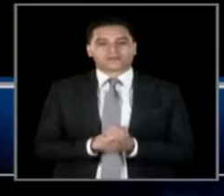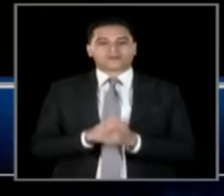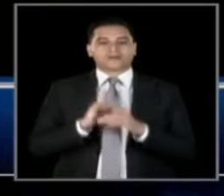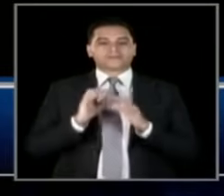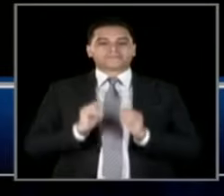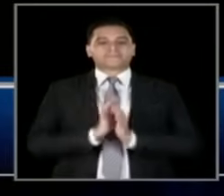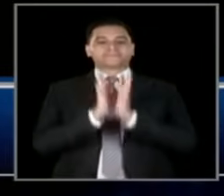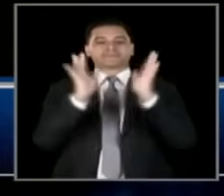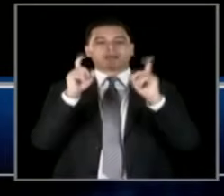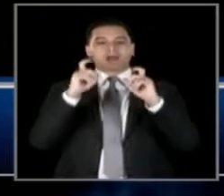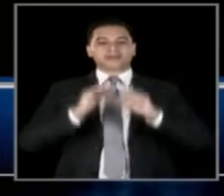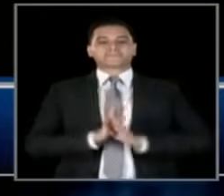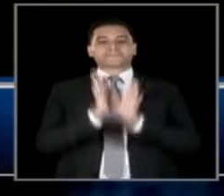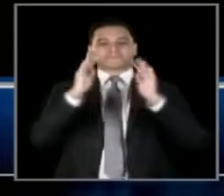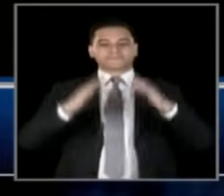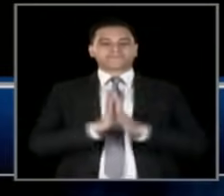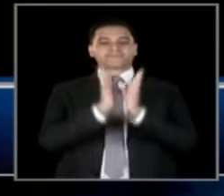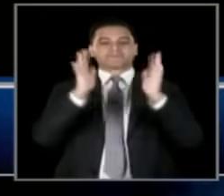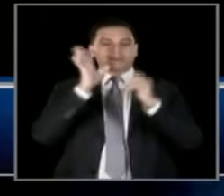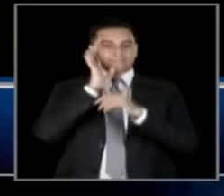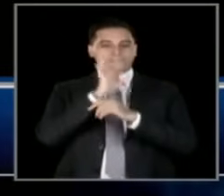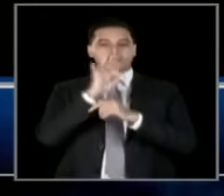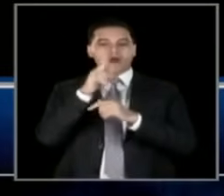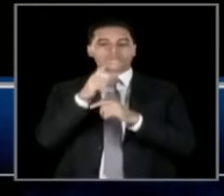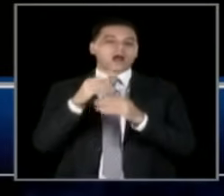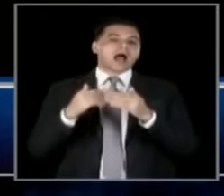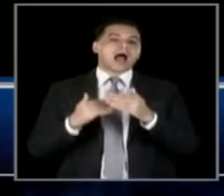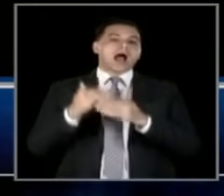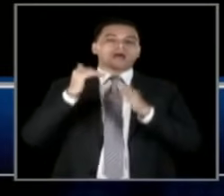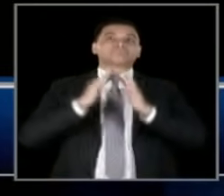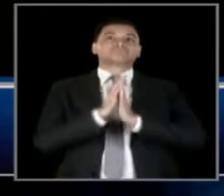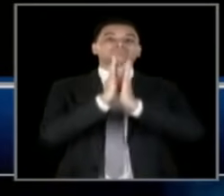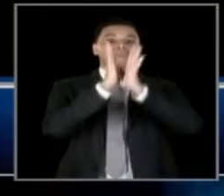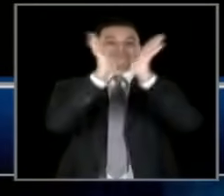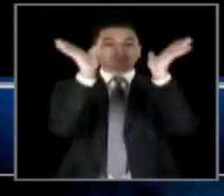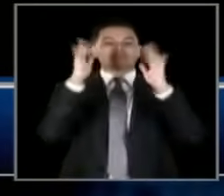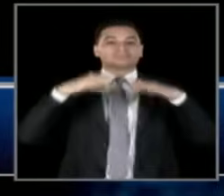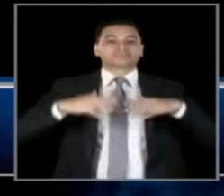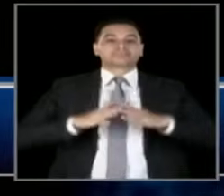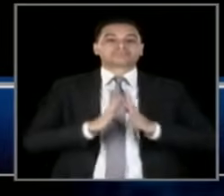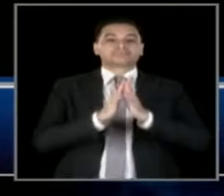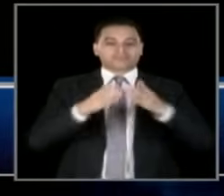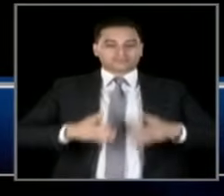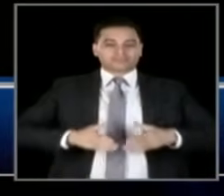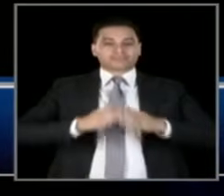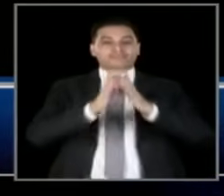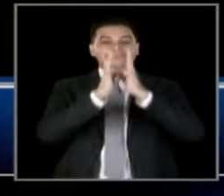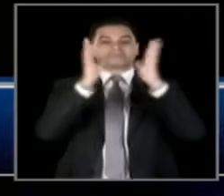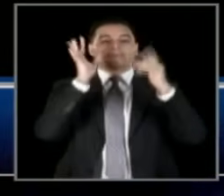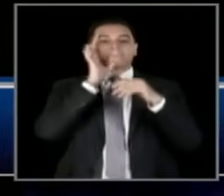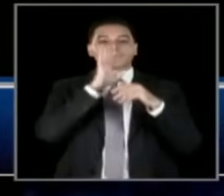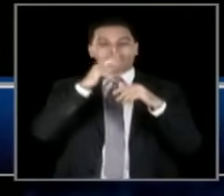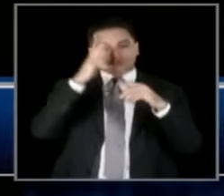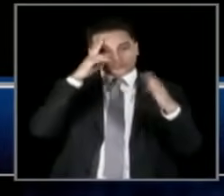نافورة الملك فهد هي من أعلى النافورات في العالم، ففي أي مدينة